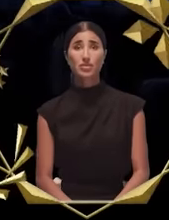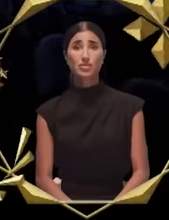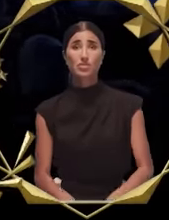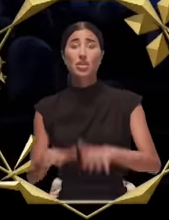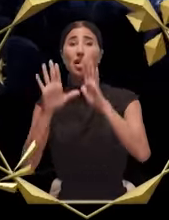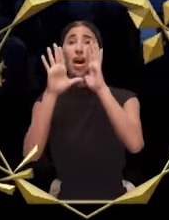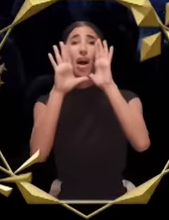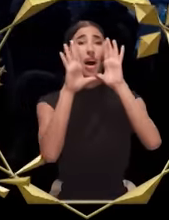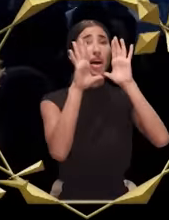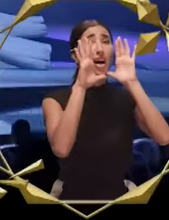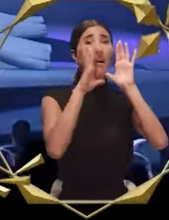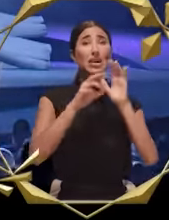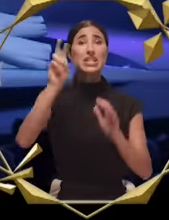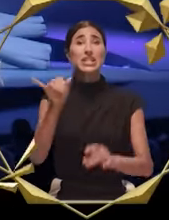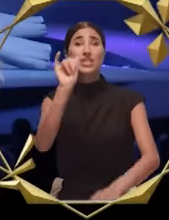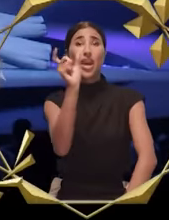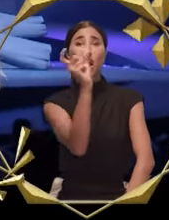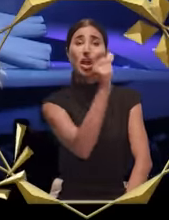زين